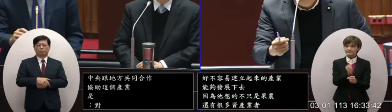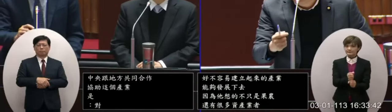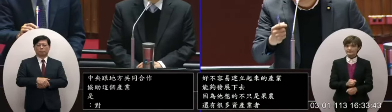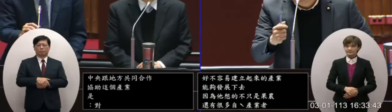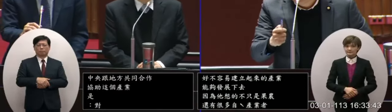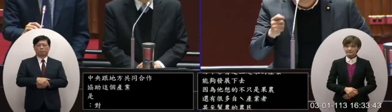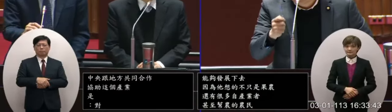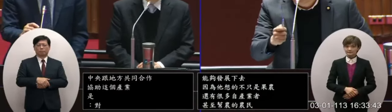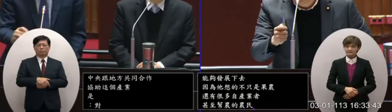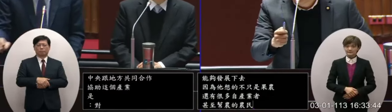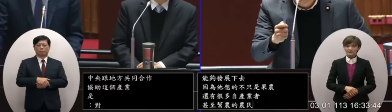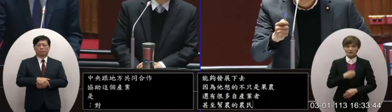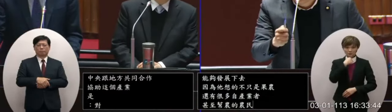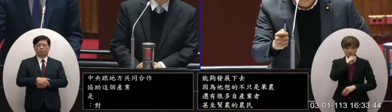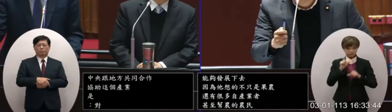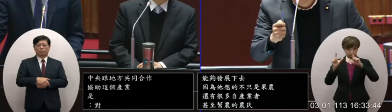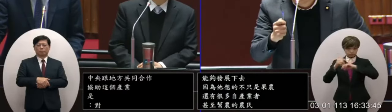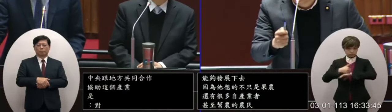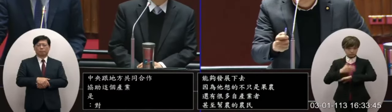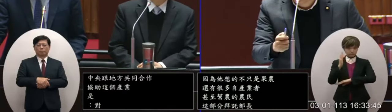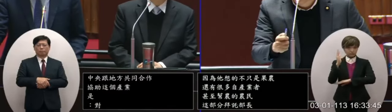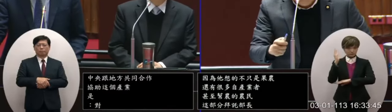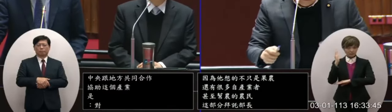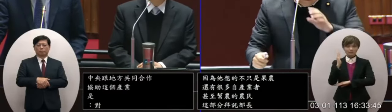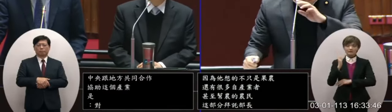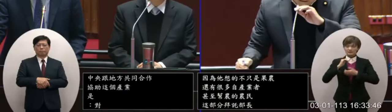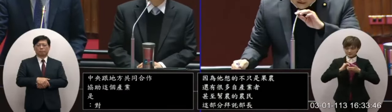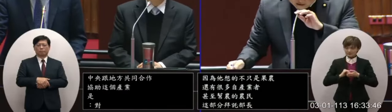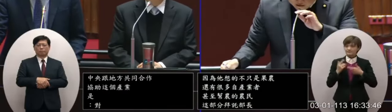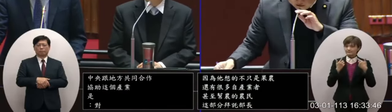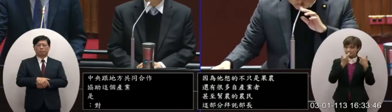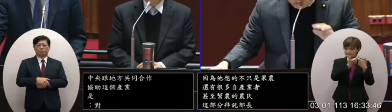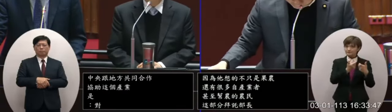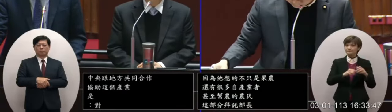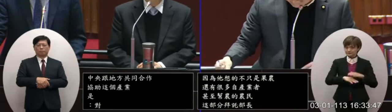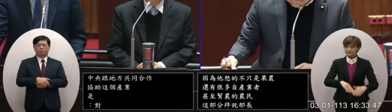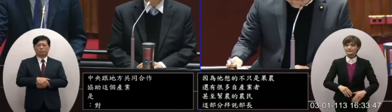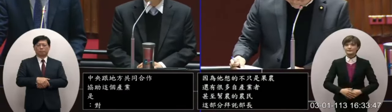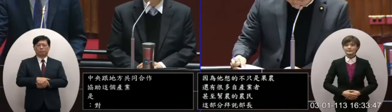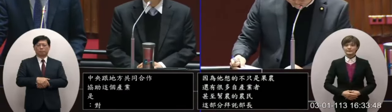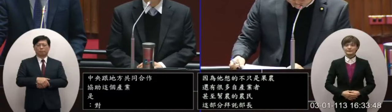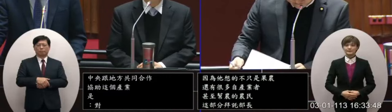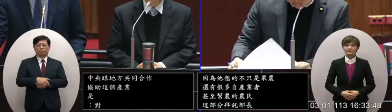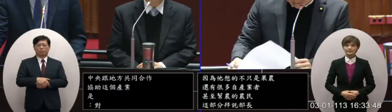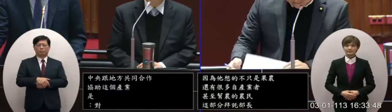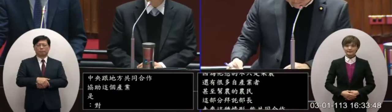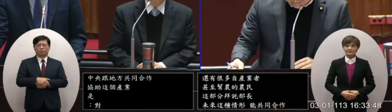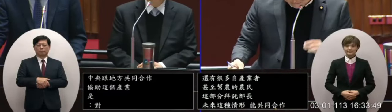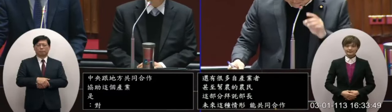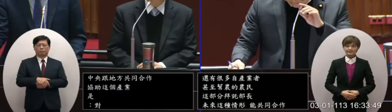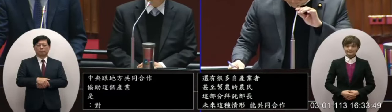政府绝对，台东县政府绝对绝对会配合。好，